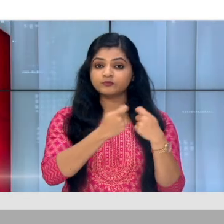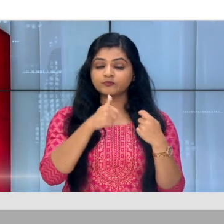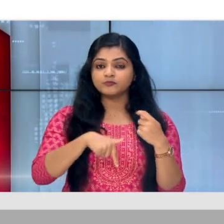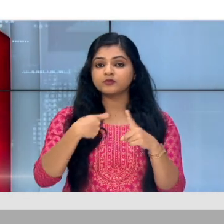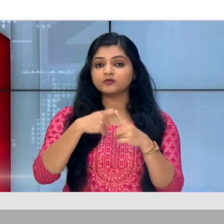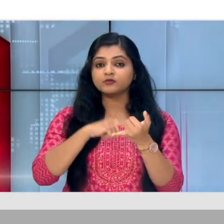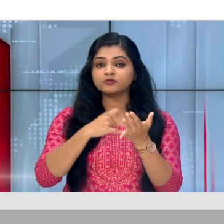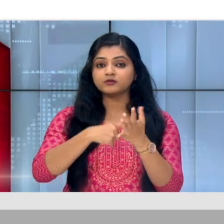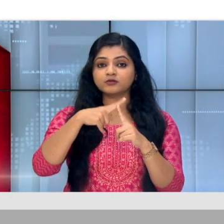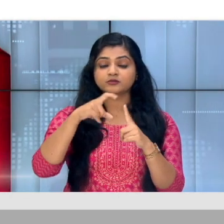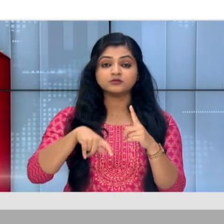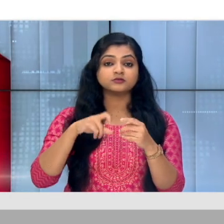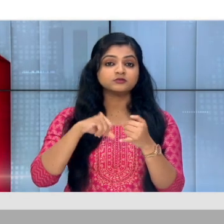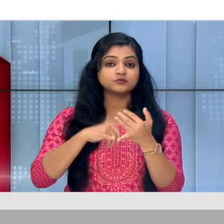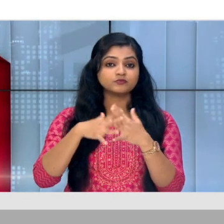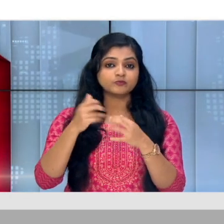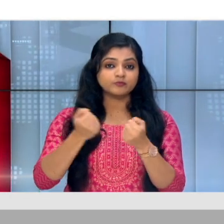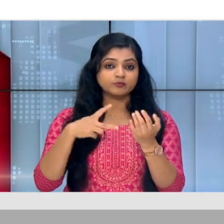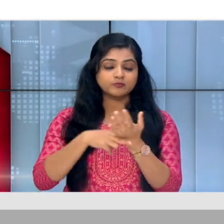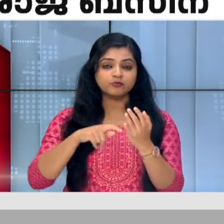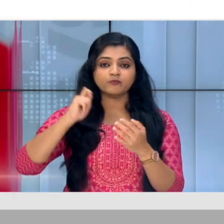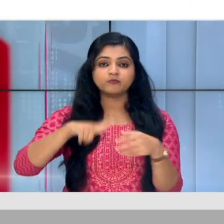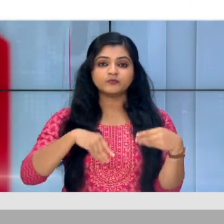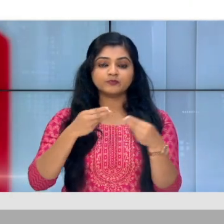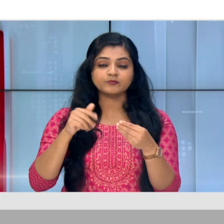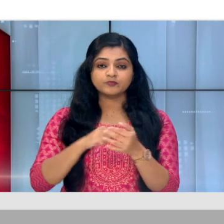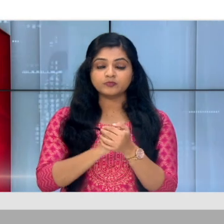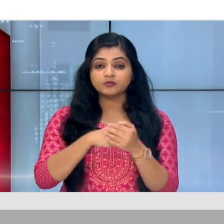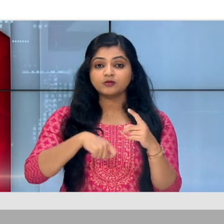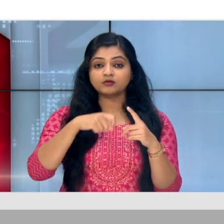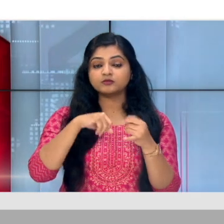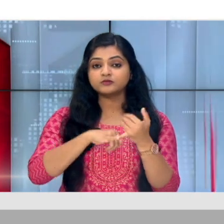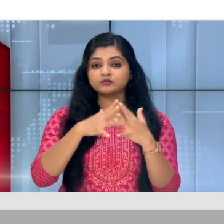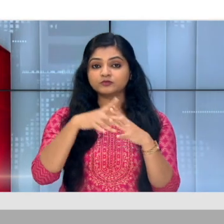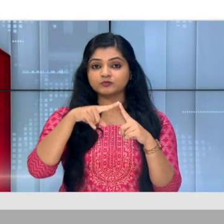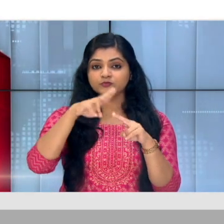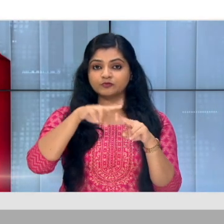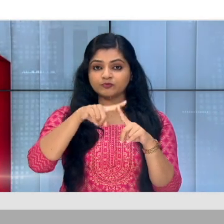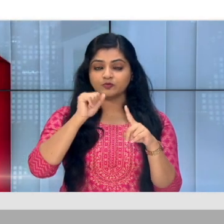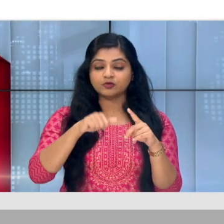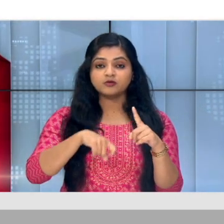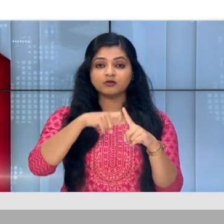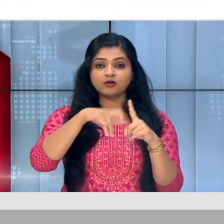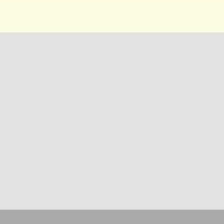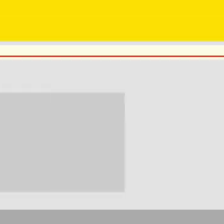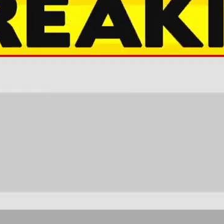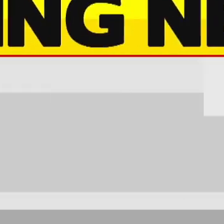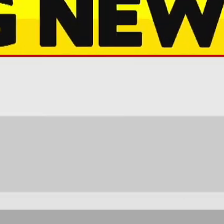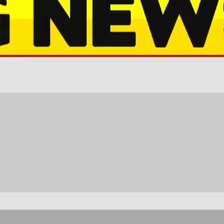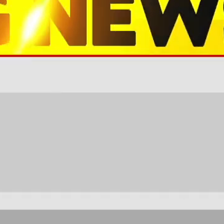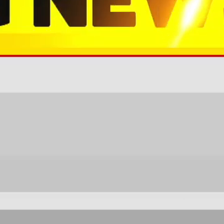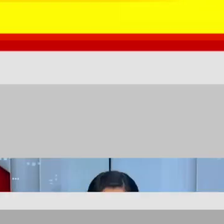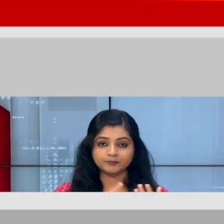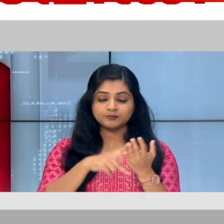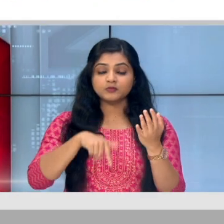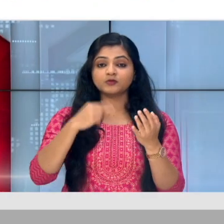സ്വിഫ്റ്റ് ബസ്സിനെ തന്നെ പിഴയിട്ടിരിക്കുന്നത്. സ്വിഫ്റ്റിന്റെ അന്തർ സംസ്ഥാന ലക്ഷറി സർവീസായ ഗജരാജ് ബസ്സിനാണ് ഇക്കഴിഞ്ഞ 19-ാം തീയതി തിരുവനന്തപുരം